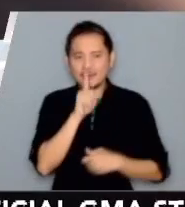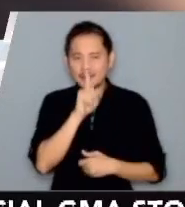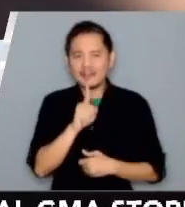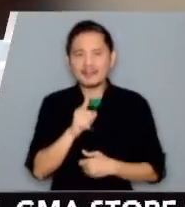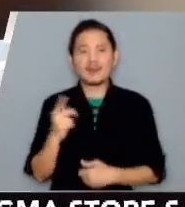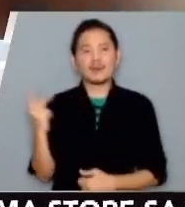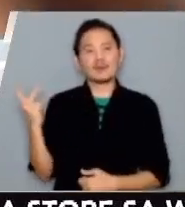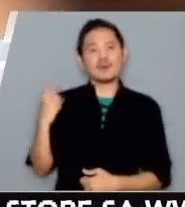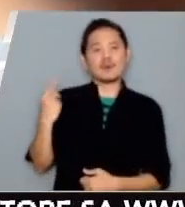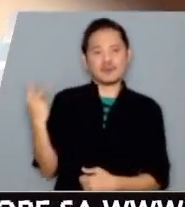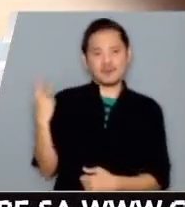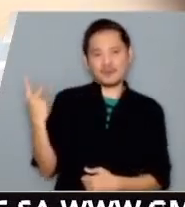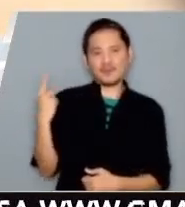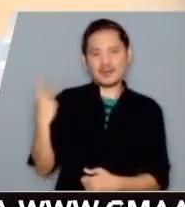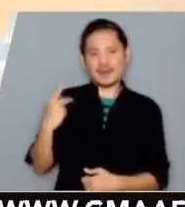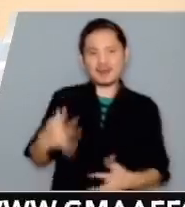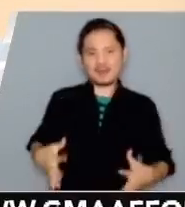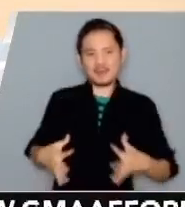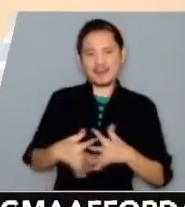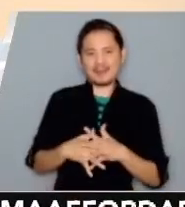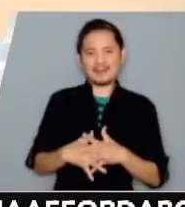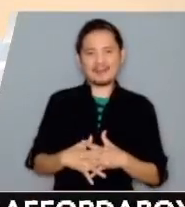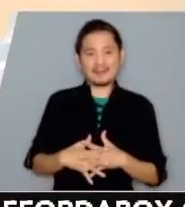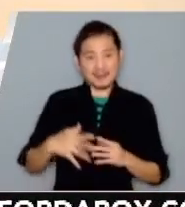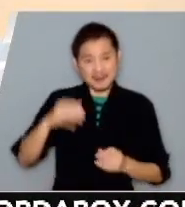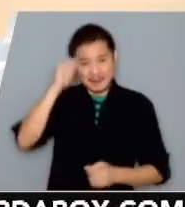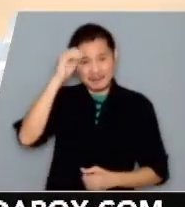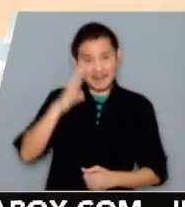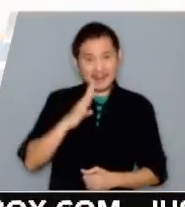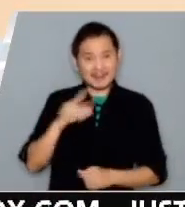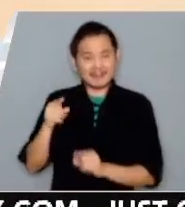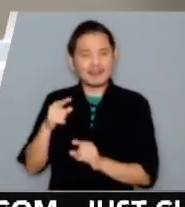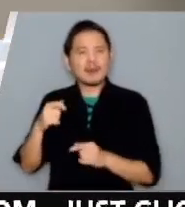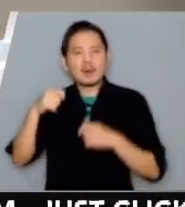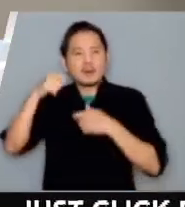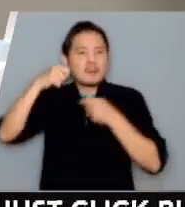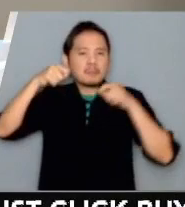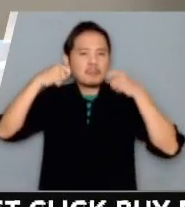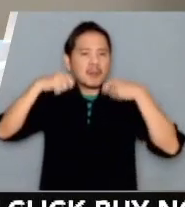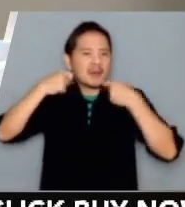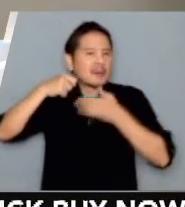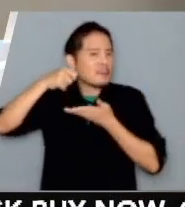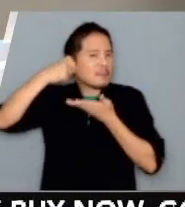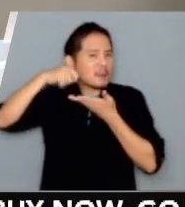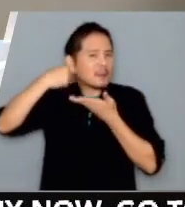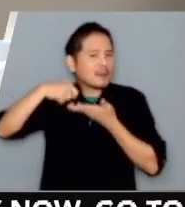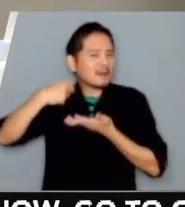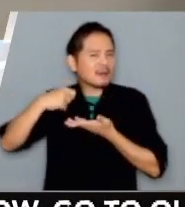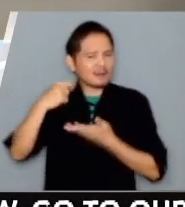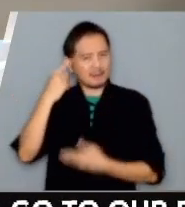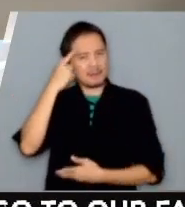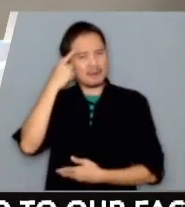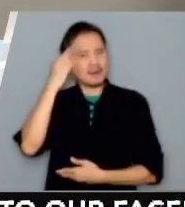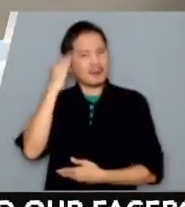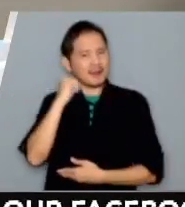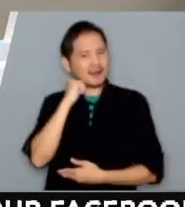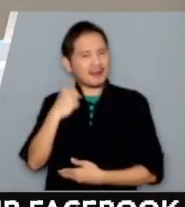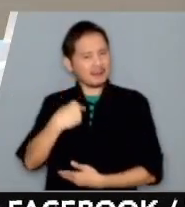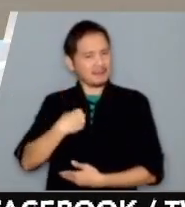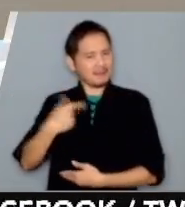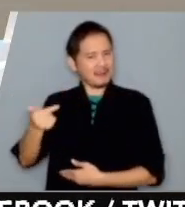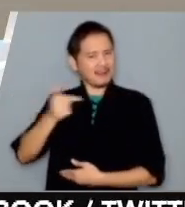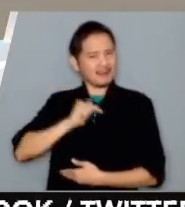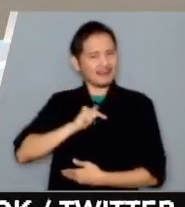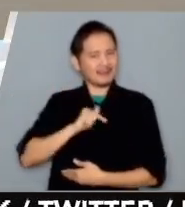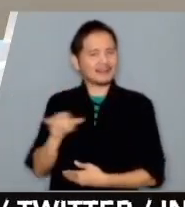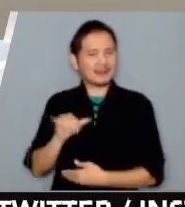sa gimmick ni Mister. Habang nagma-makeup si Mrs., naisip daw ni Lou na huwag magpakabog kay Mrs. Hanggang sa